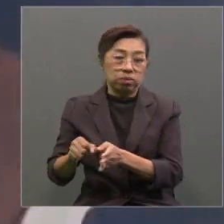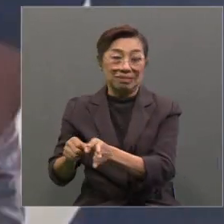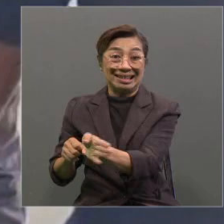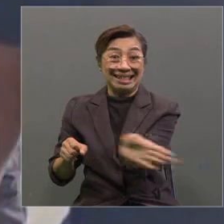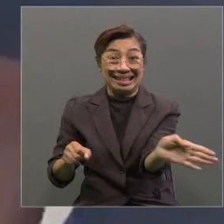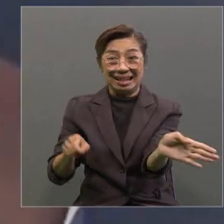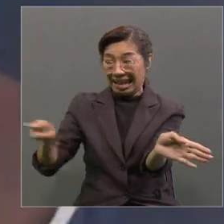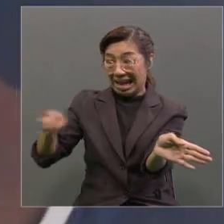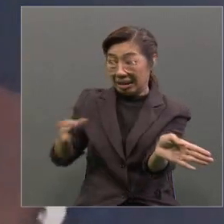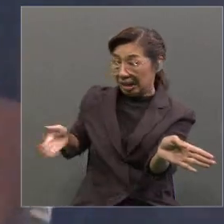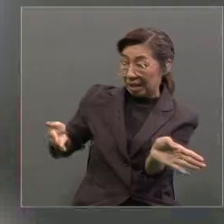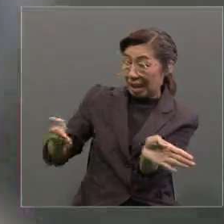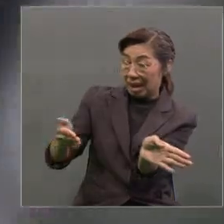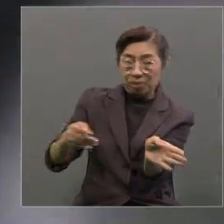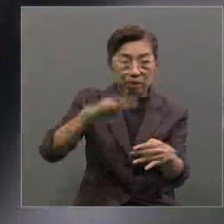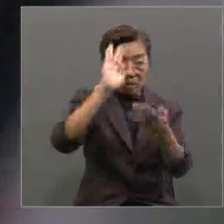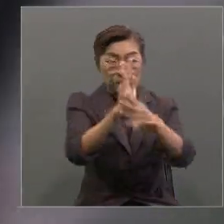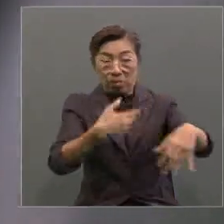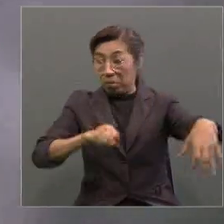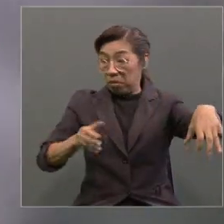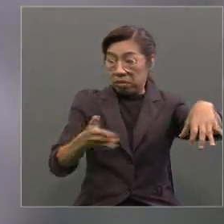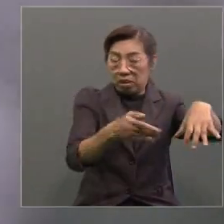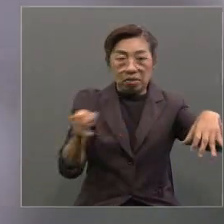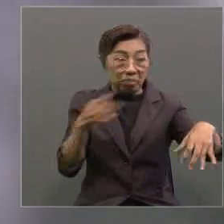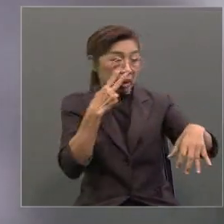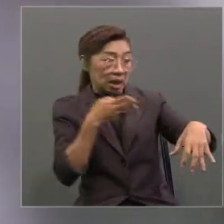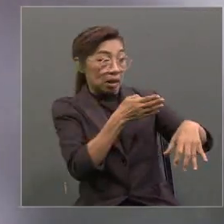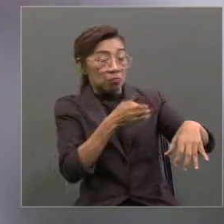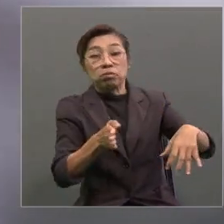พอมันเห็นผมเข้าต่อเรามาแล้วมันก็ขับมา